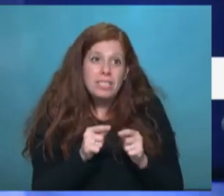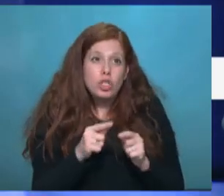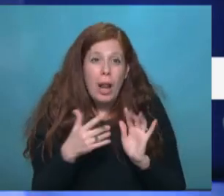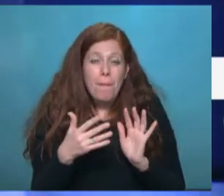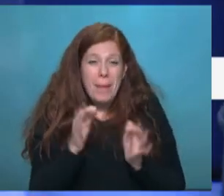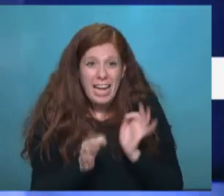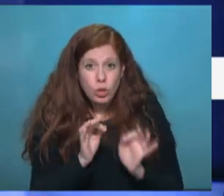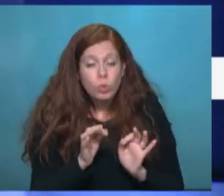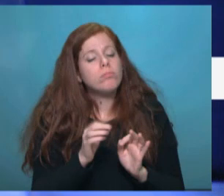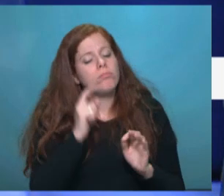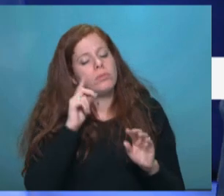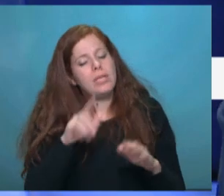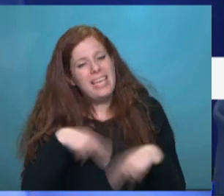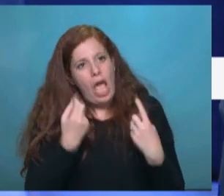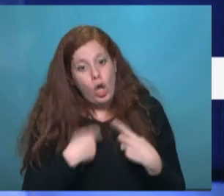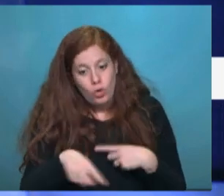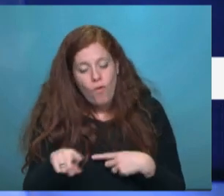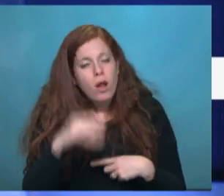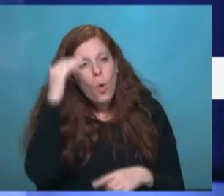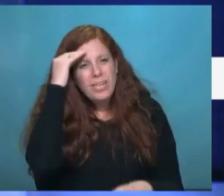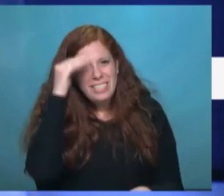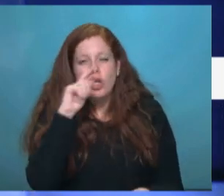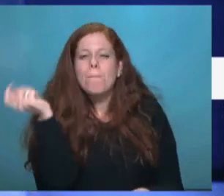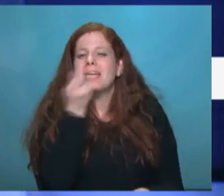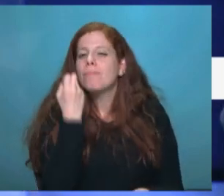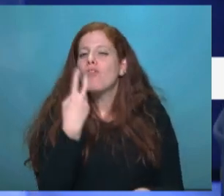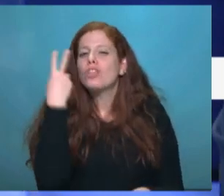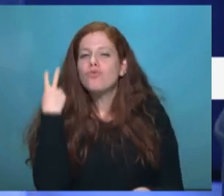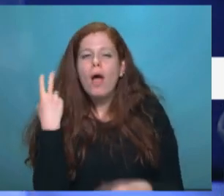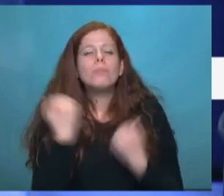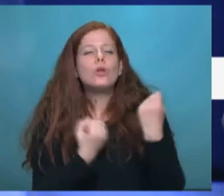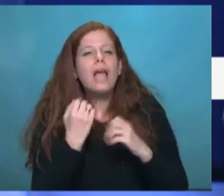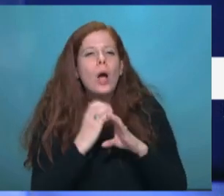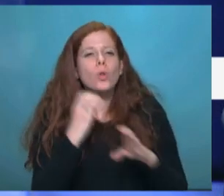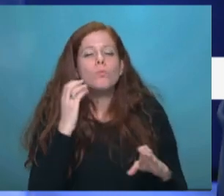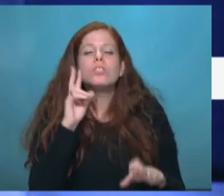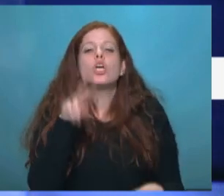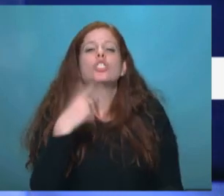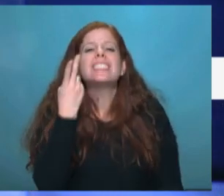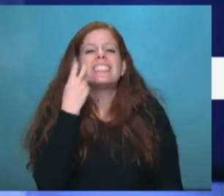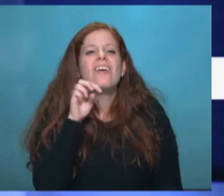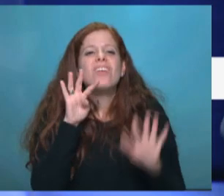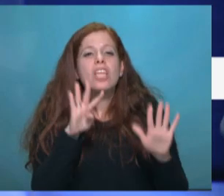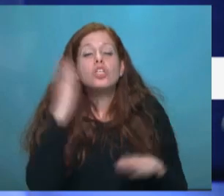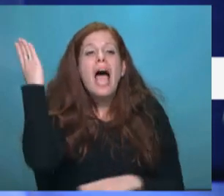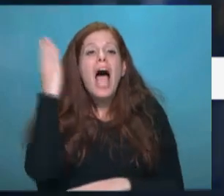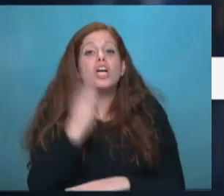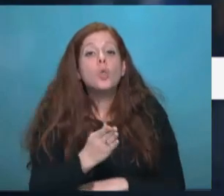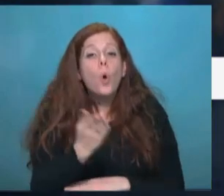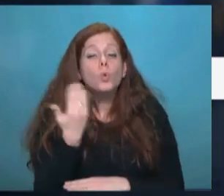אמור לעבור השבוע. נזכיר, אנחנו פרסמנו כאן לפני שבועיים של נהג האוטובוס, יש 29 הרשעות קודמות, כולל